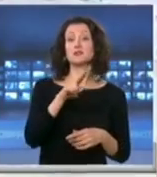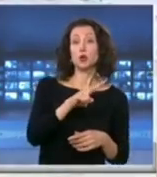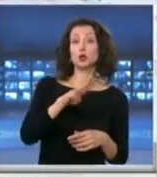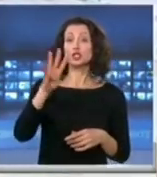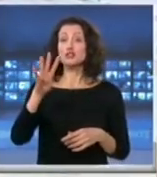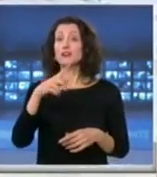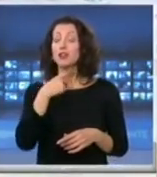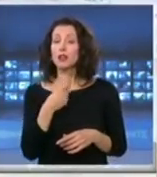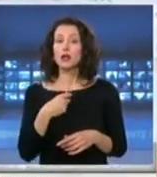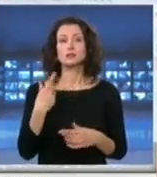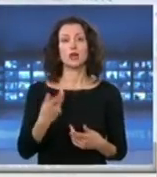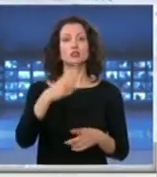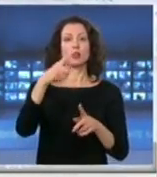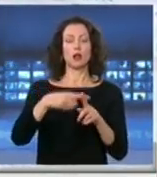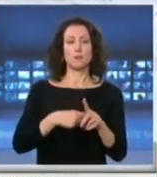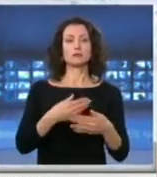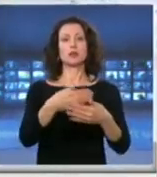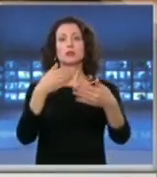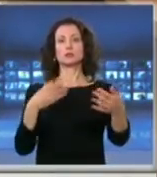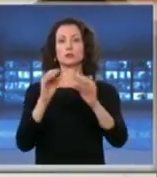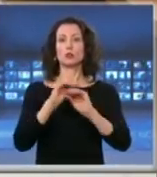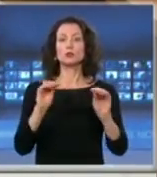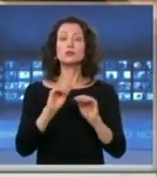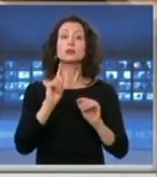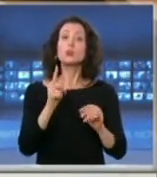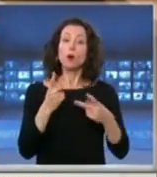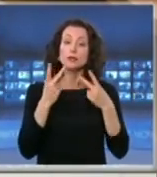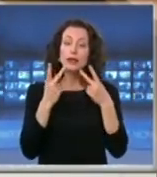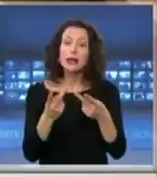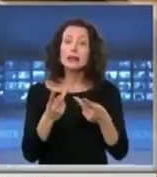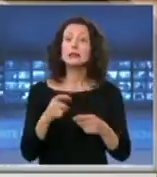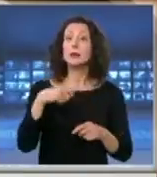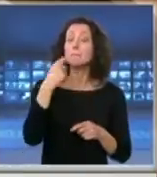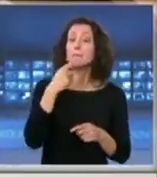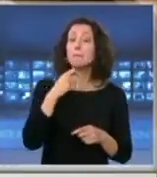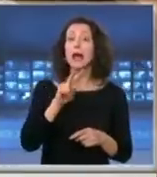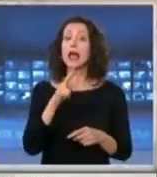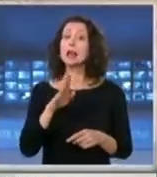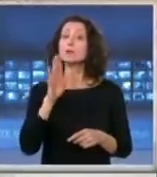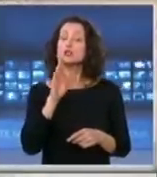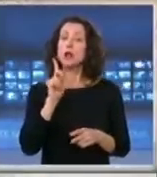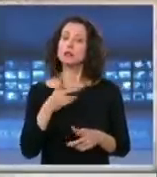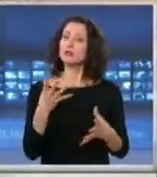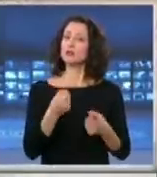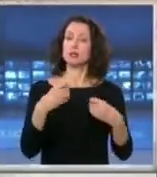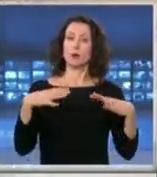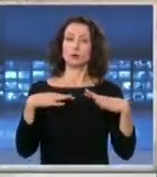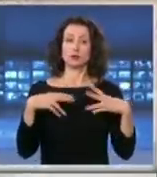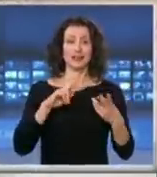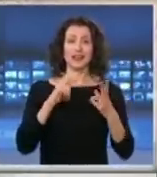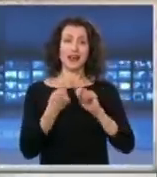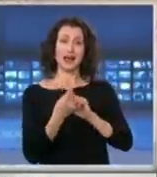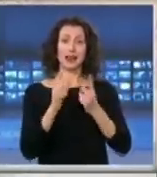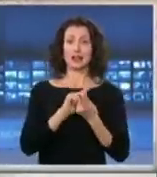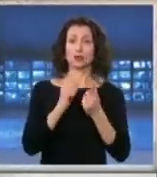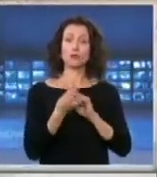дистанционно. А за да ги гледат или майка им, или баща им, трябва да си взимат отпуск. На момента се редуваме, така че като тя трябва да взима пари, излизам